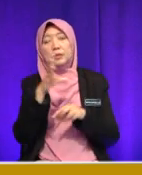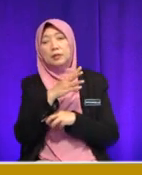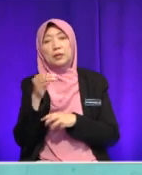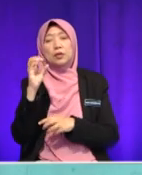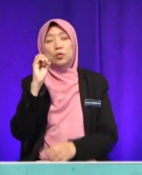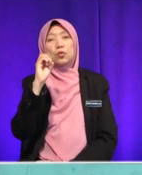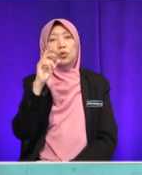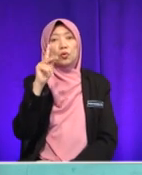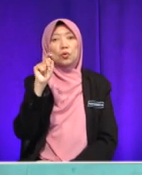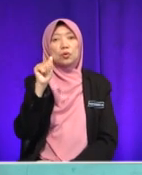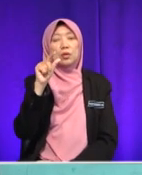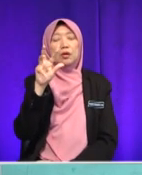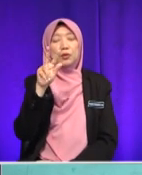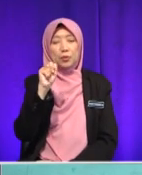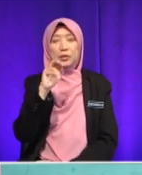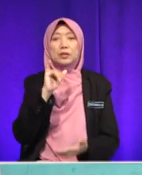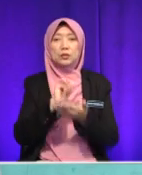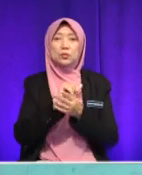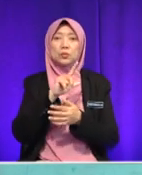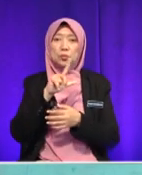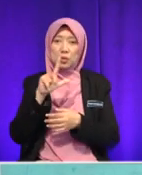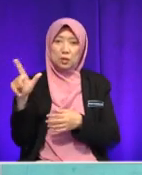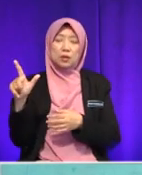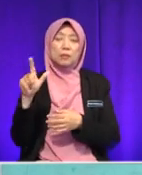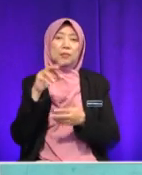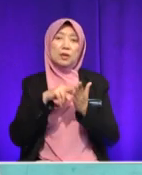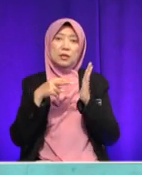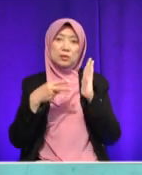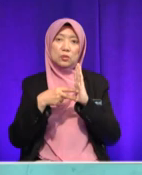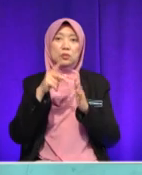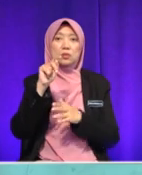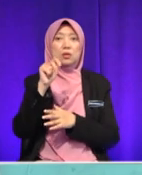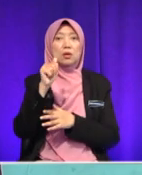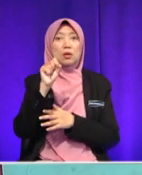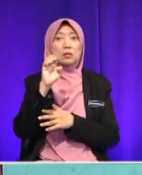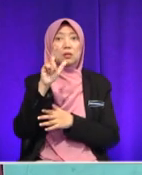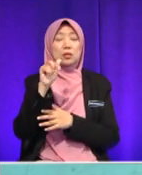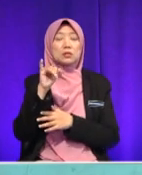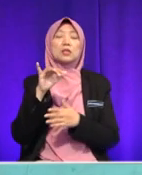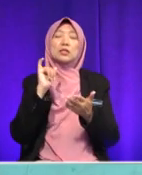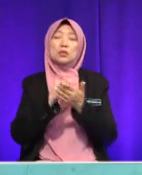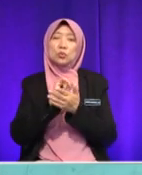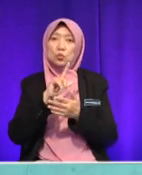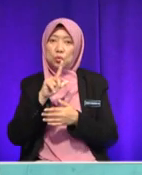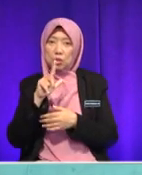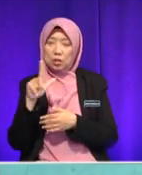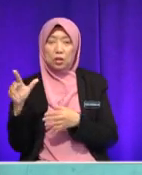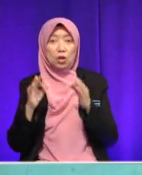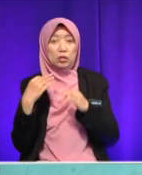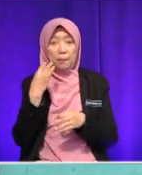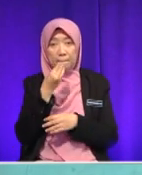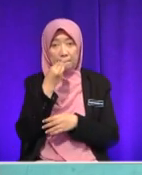oktagon. Itulah maksud teselasi. Jadi kalau anda lihat sarang madu lebah di mana-mana ke, anda makan ke